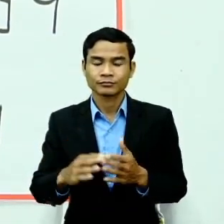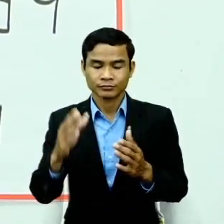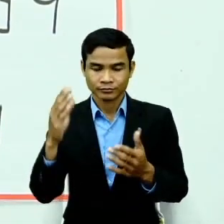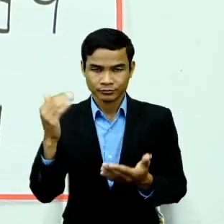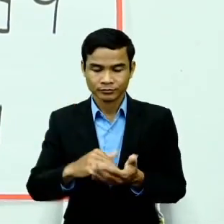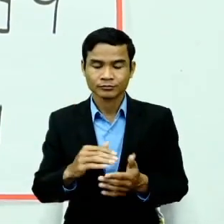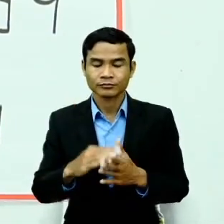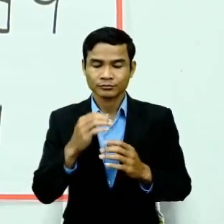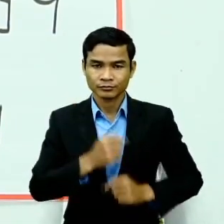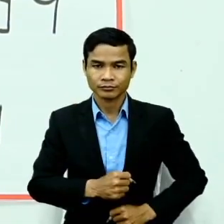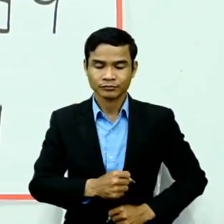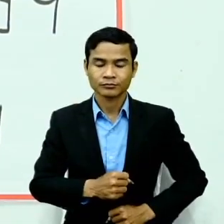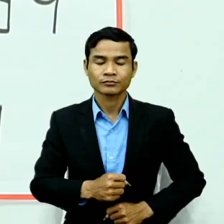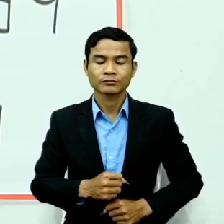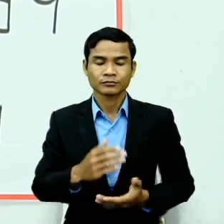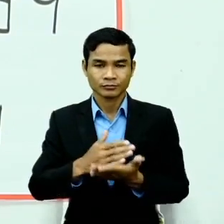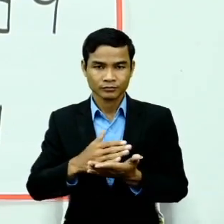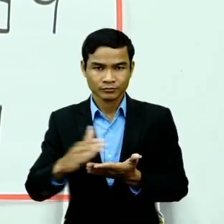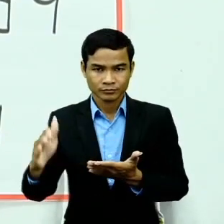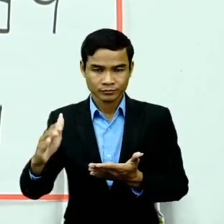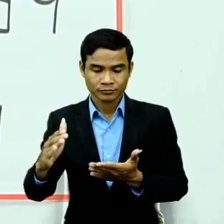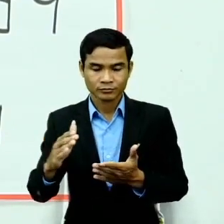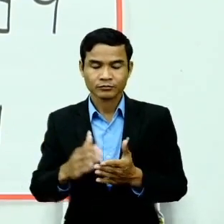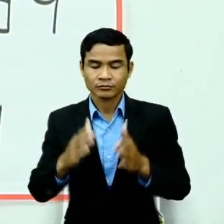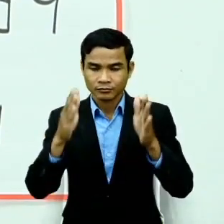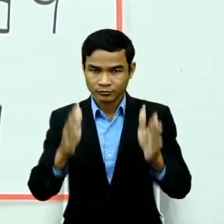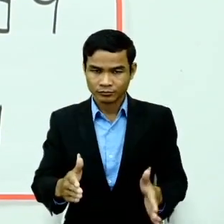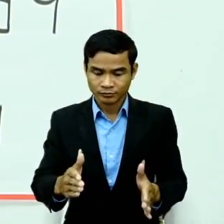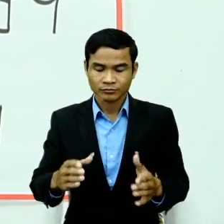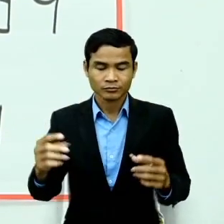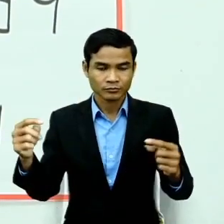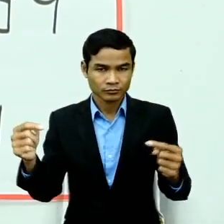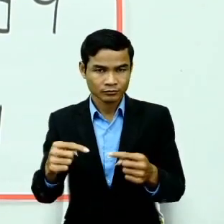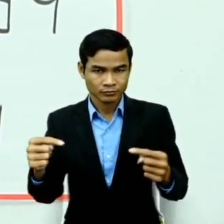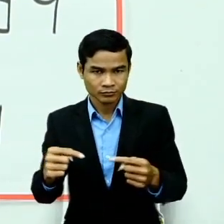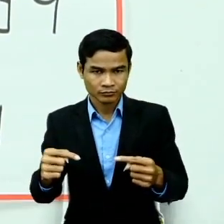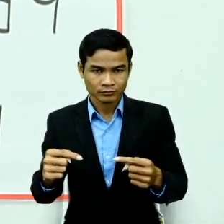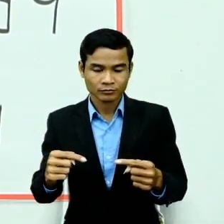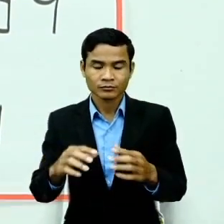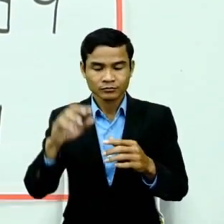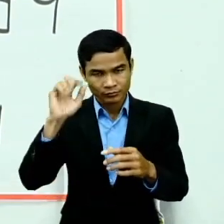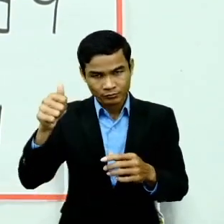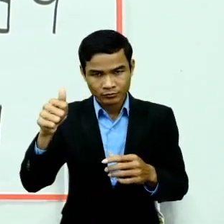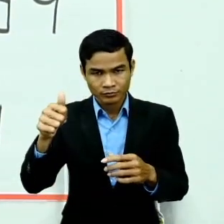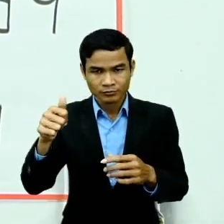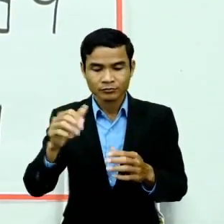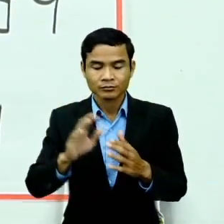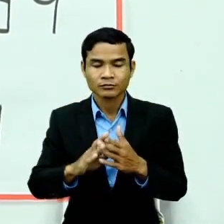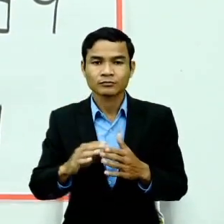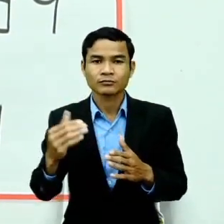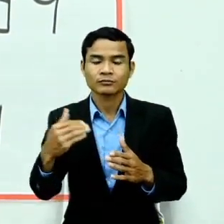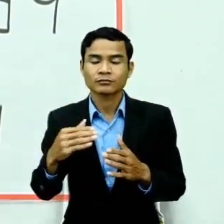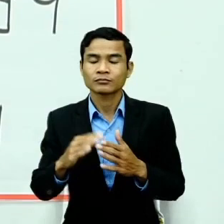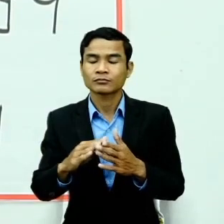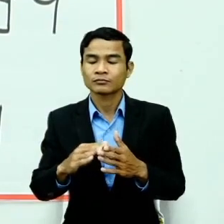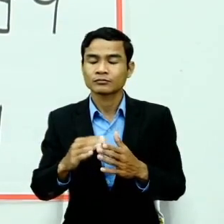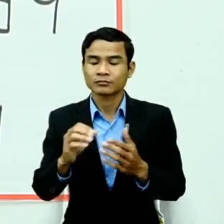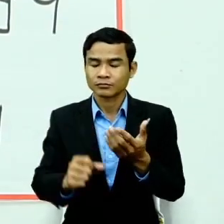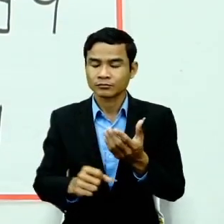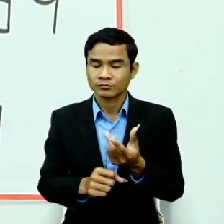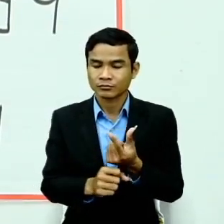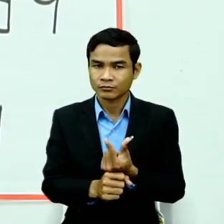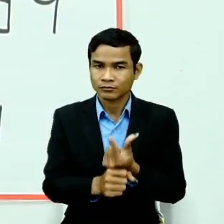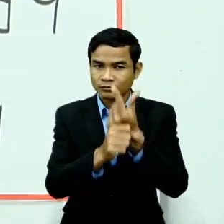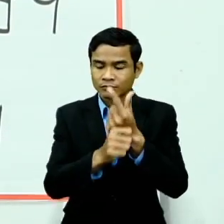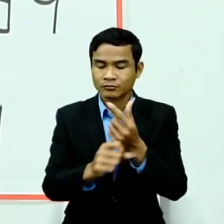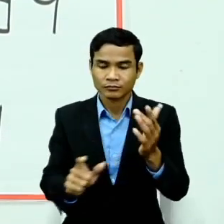con vô thí cầm chát sạch trở nâng tầm càng chiệt chà để cô